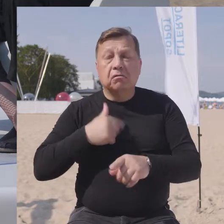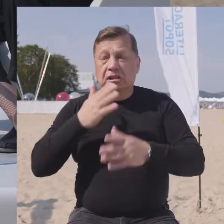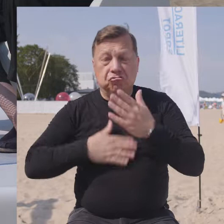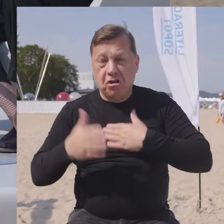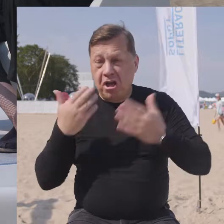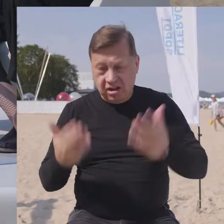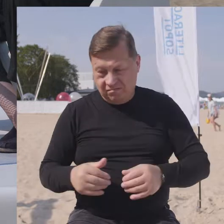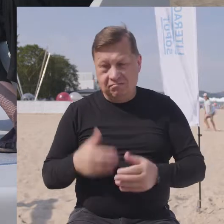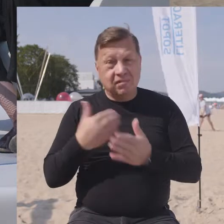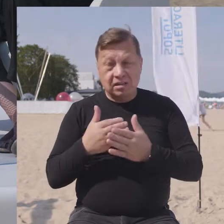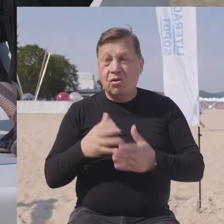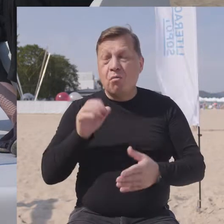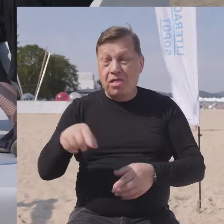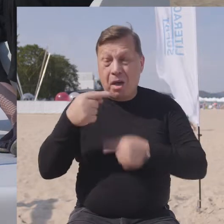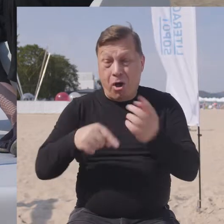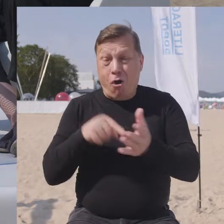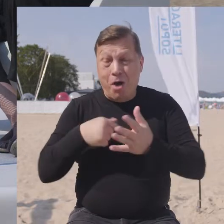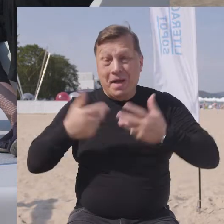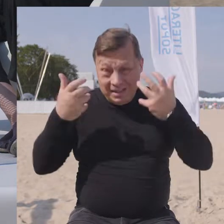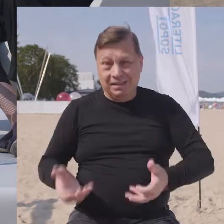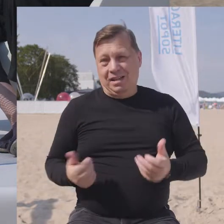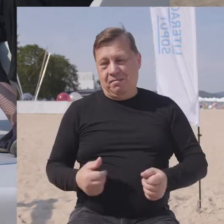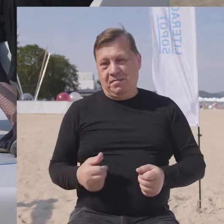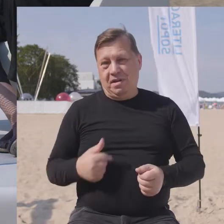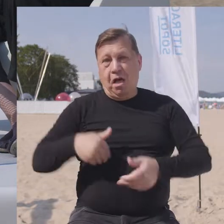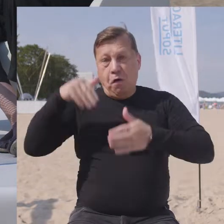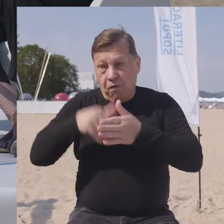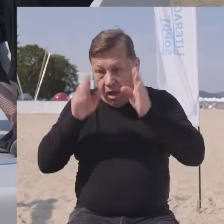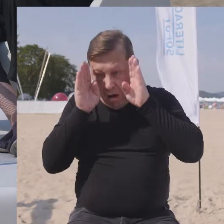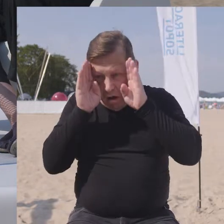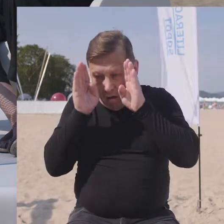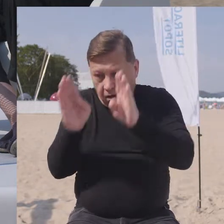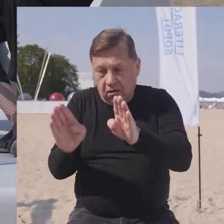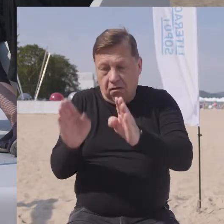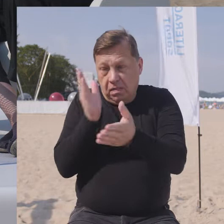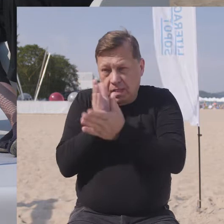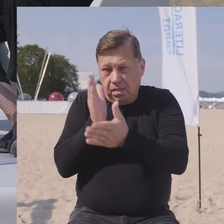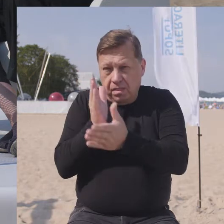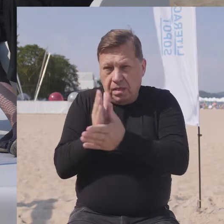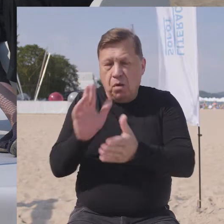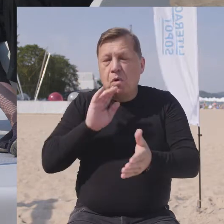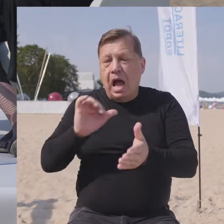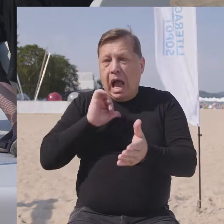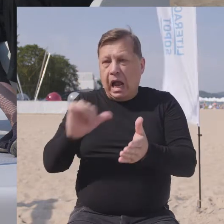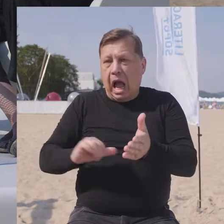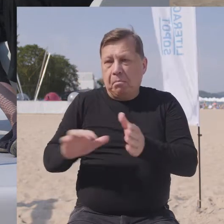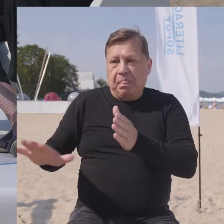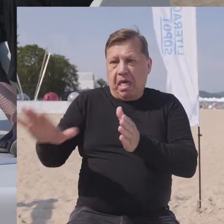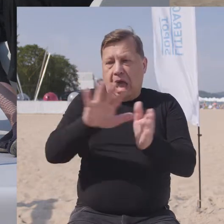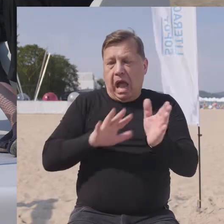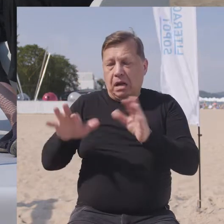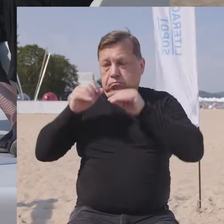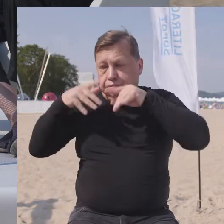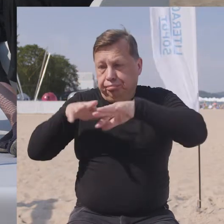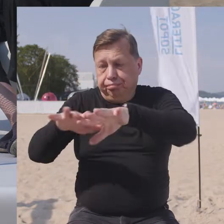takiego pokolenia chcemy. Może nie wychowanego na jednak, umówmy się, kapitalistycznej platformie, platformie